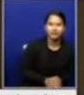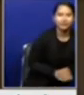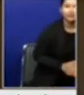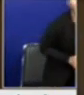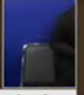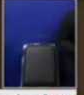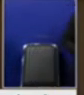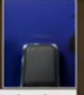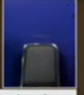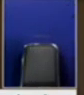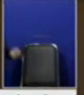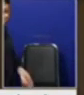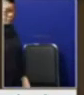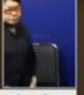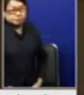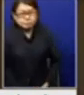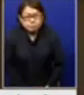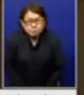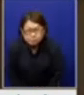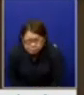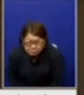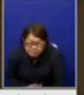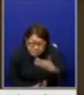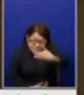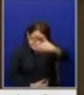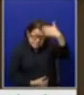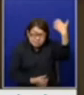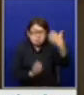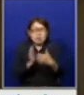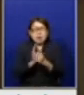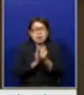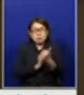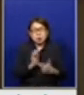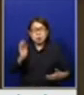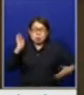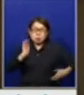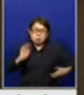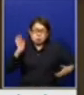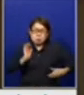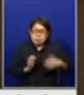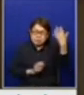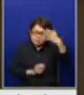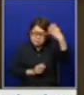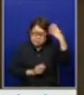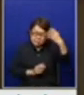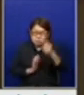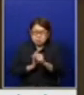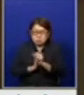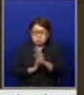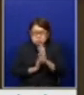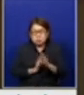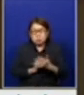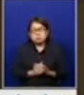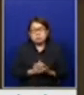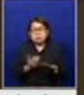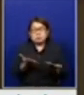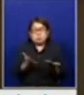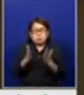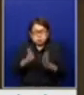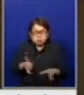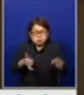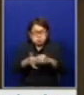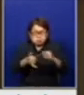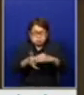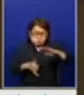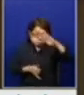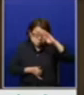ระบุรีไม่มีคนเจ็บเลยไม่มีคนไข้ขณะเดียวกันเศรษฐกิจในจังหวัดต่างๆก็ต้อง